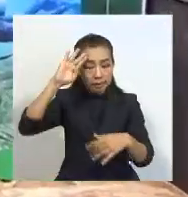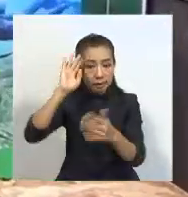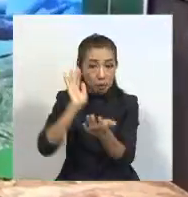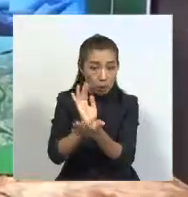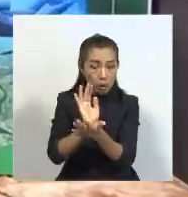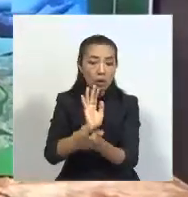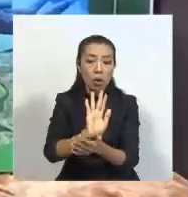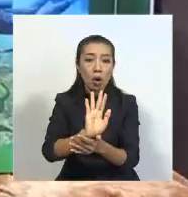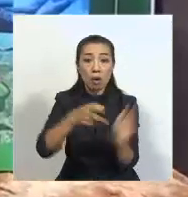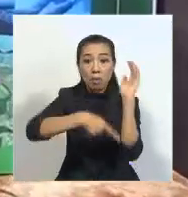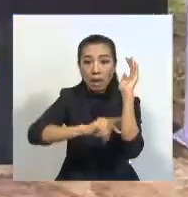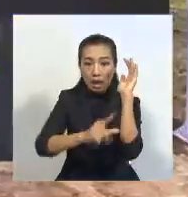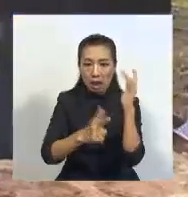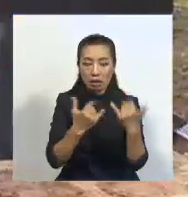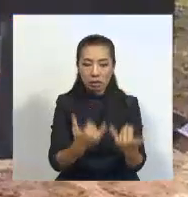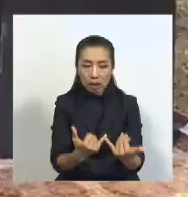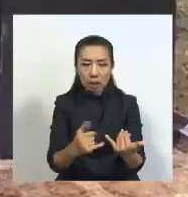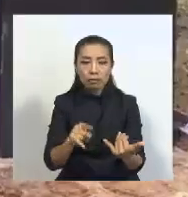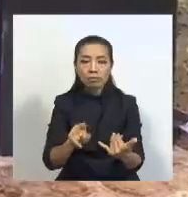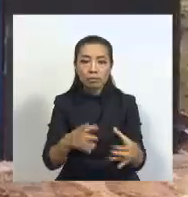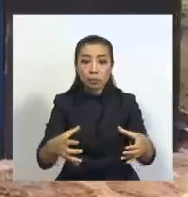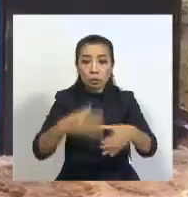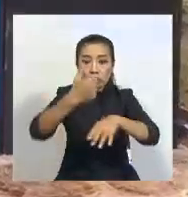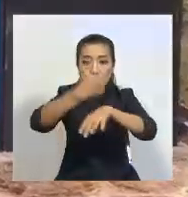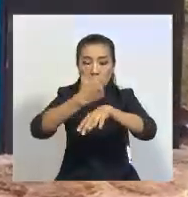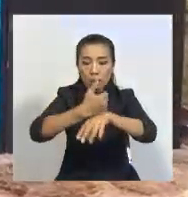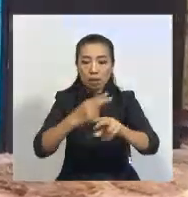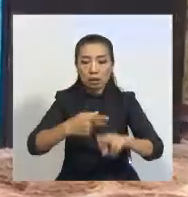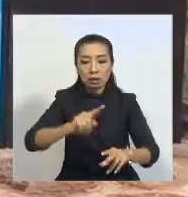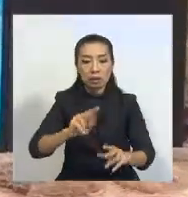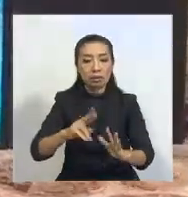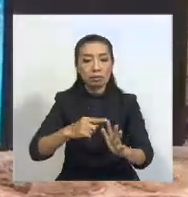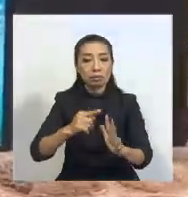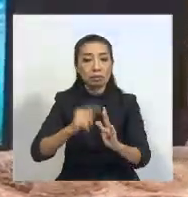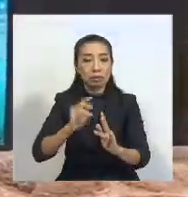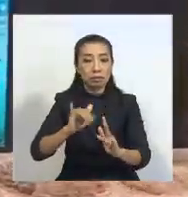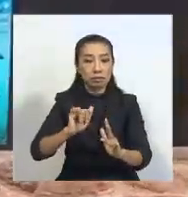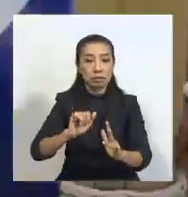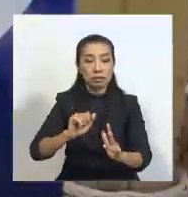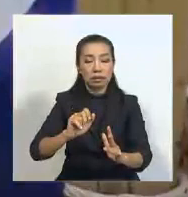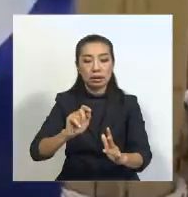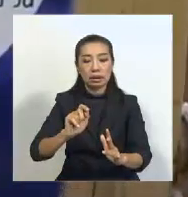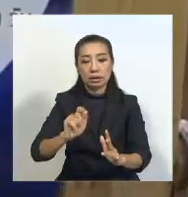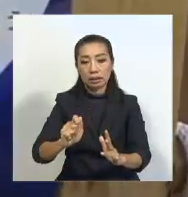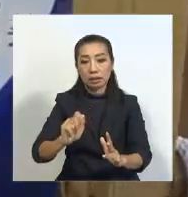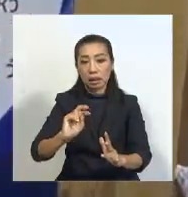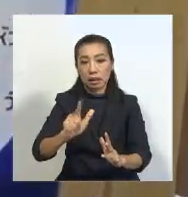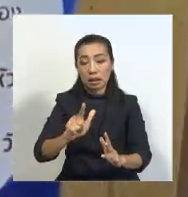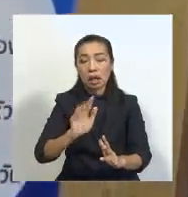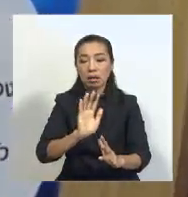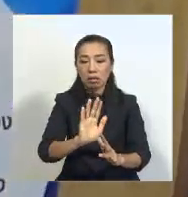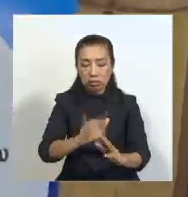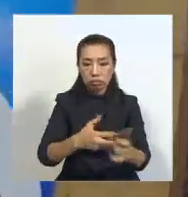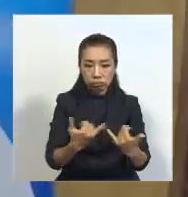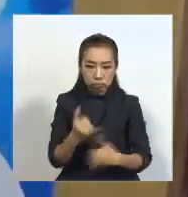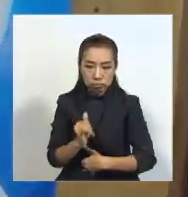ชุดสืบสวนตำรวจภูธรจังหวัดพังงาซึ่งนำโดยพันตำรวจเอกประเทืองศรีละมนตรีผู้กำกับการตำรวจภูธรจังหวัดพังงา